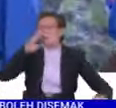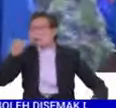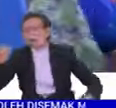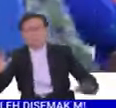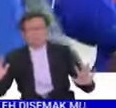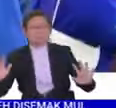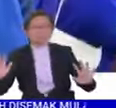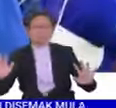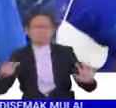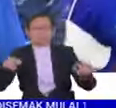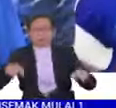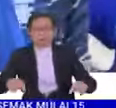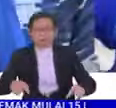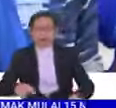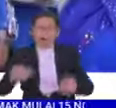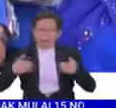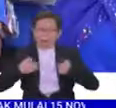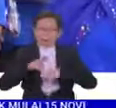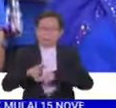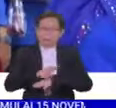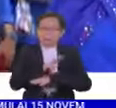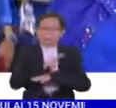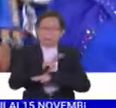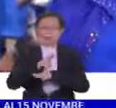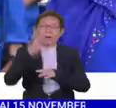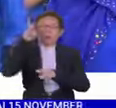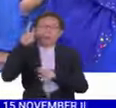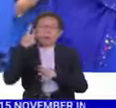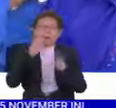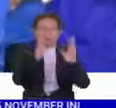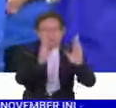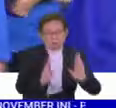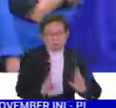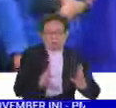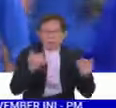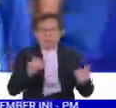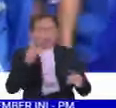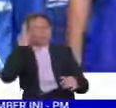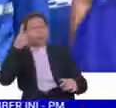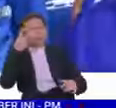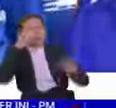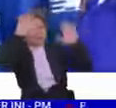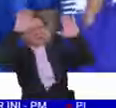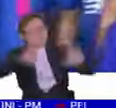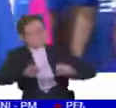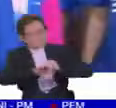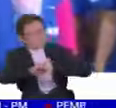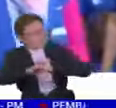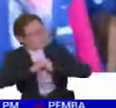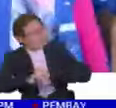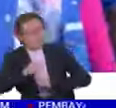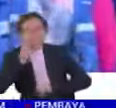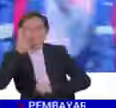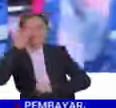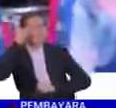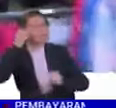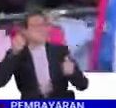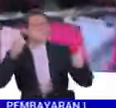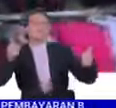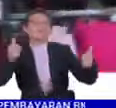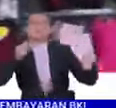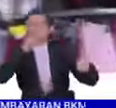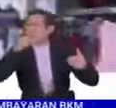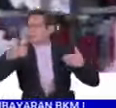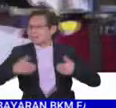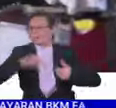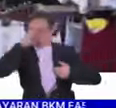kawan ni memburukkan kawan ni. Kan? Ada yang menggunakan politik perkauman. Tapi kali ini nampak politik mereka cara berkempen itu matang. Tak ada orang kata